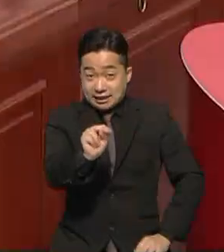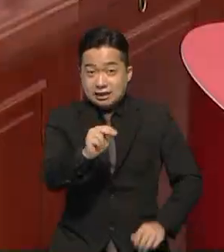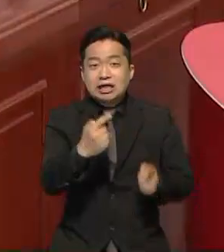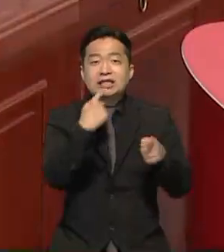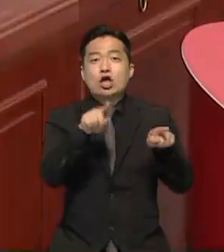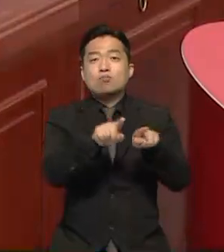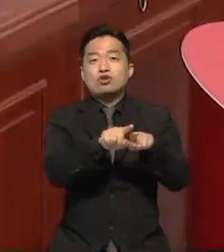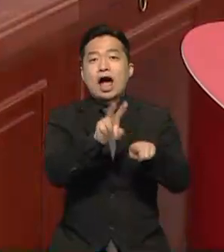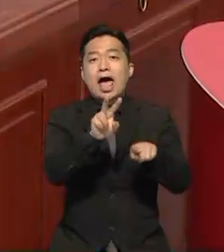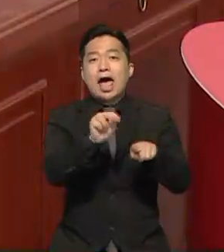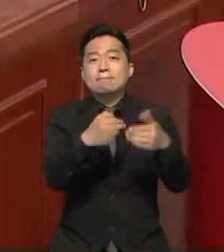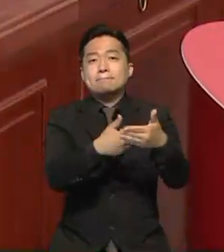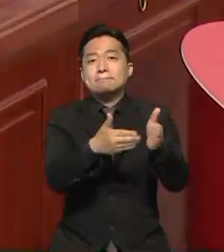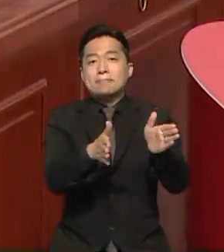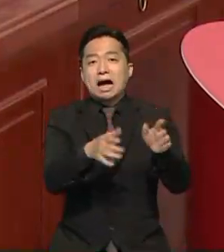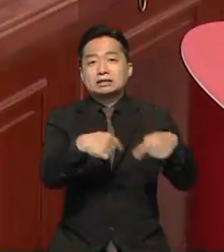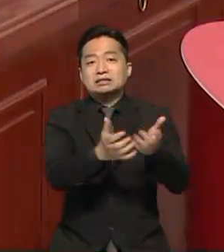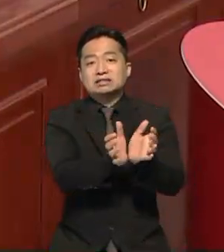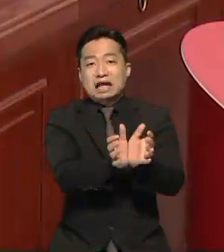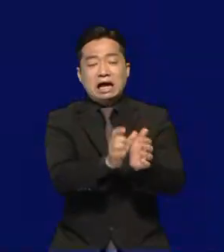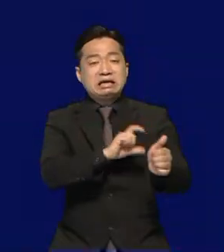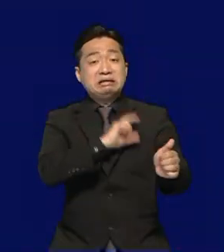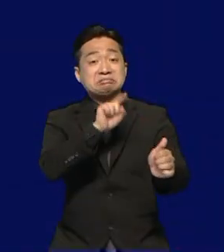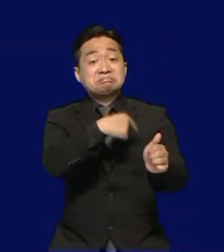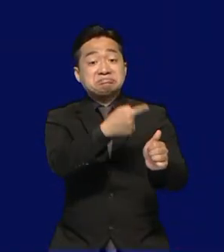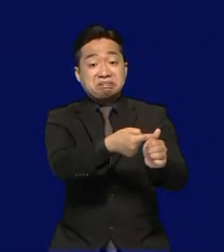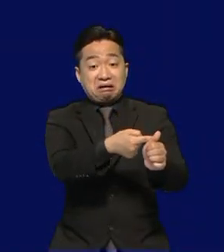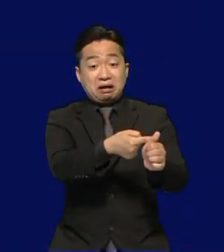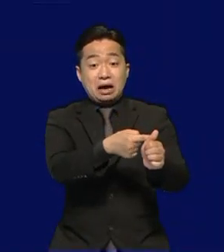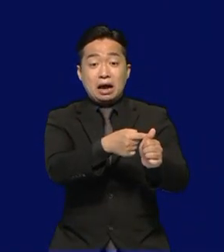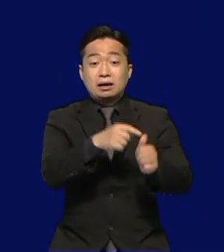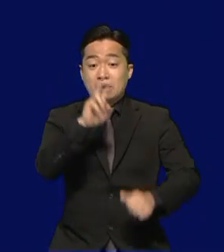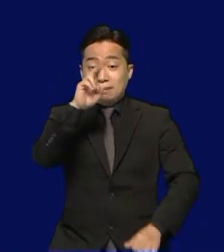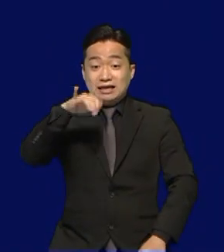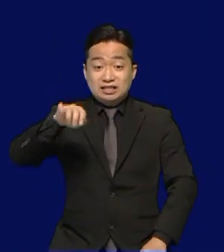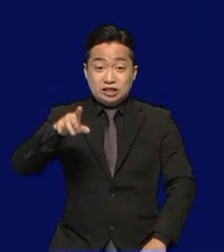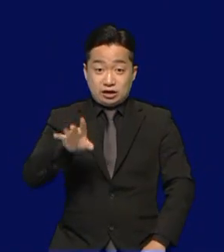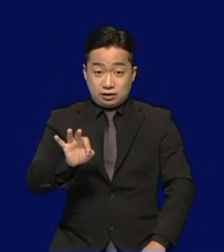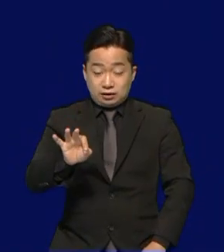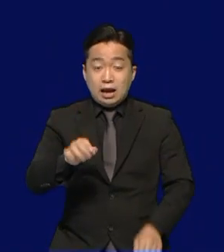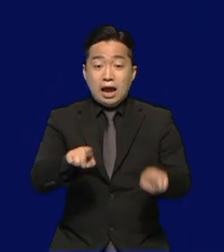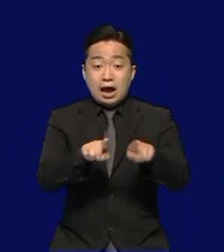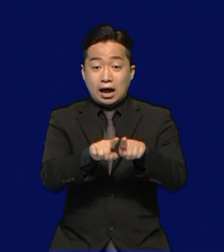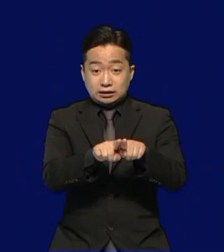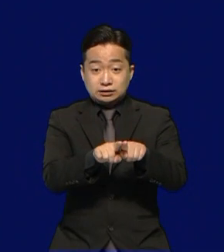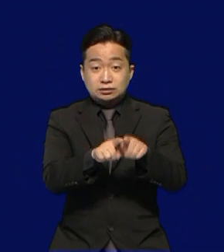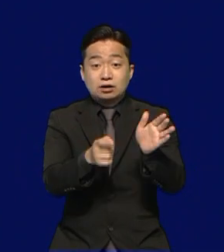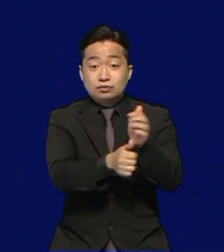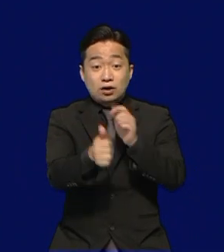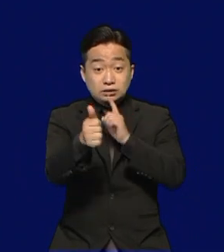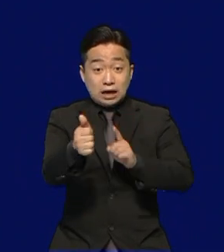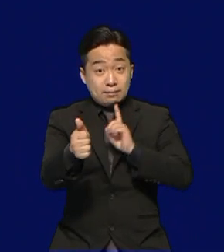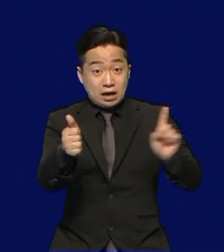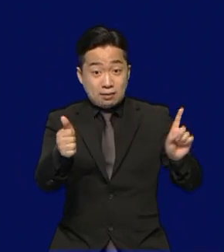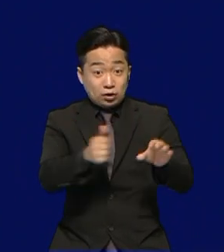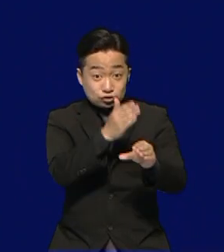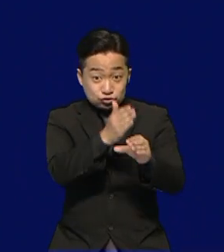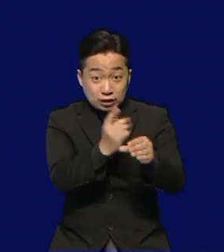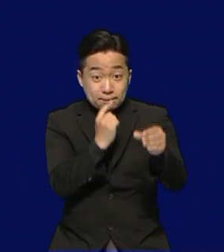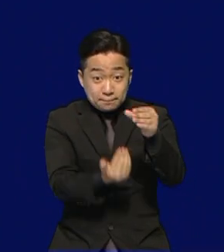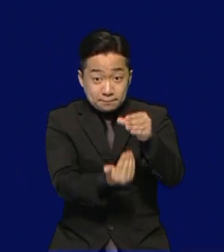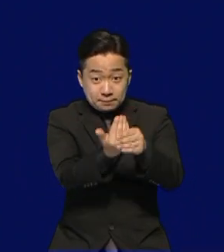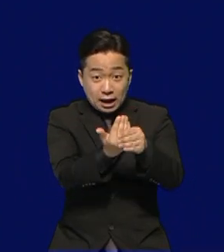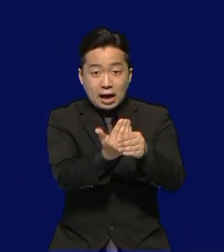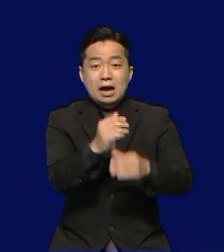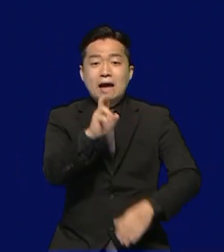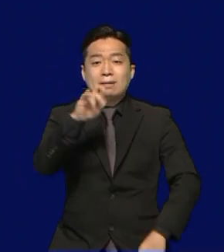N번방이라고 표현하며 N번방 추적단으로 활약한 박지현 민주당 공동비대위원장이 N번방 한가운데 놓인 건